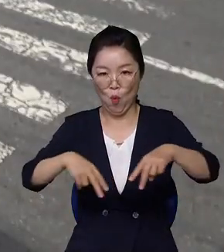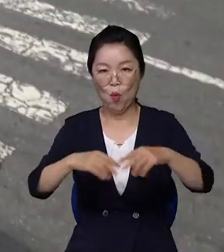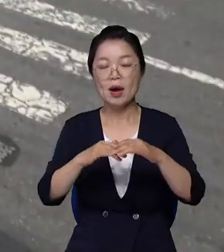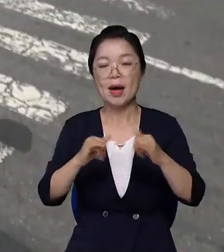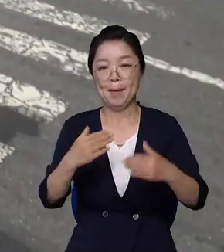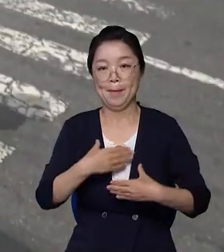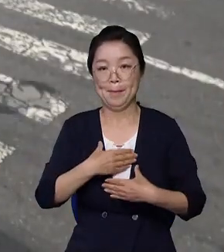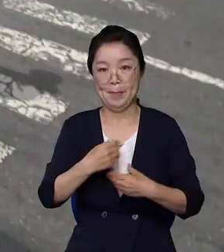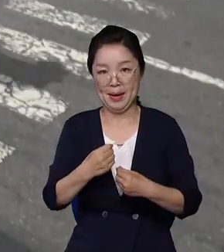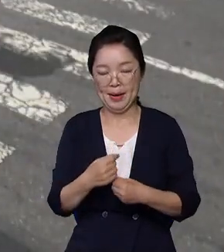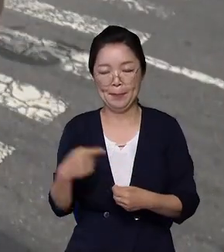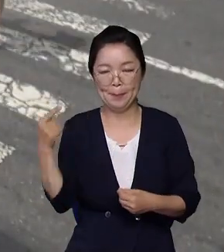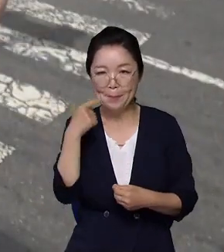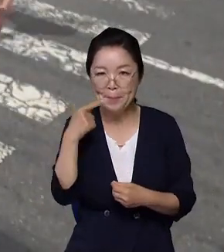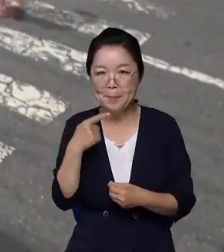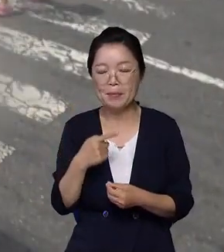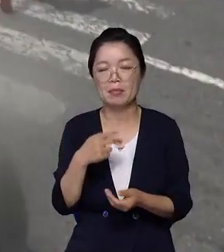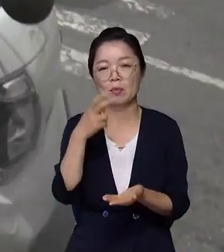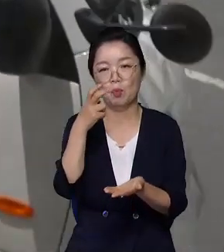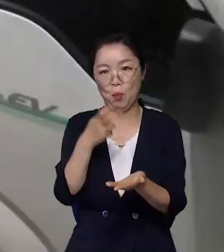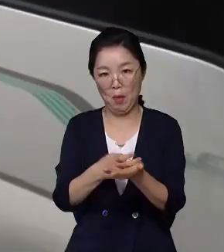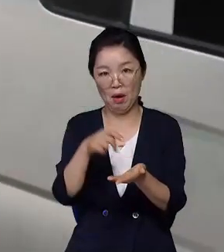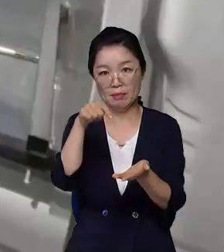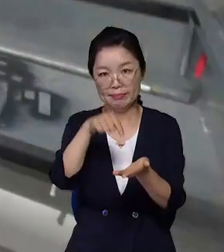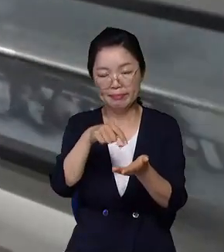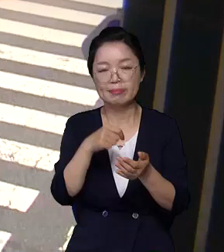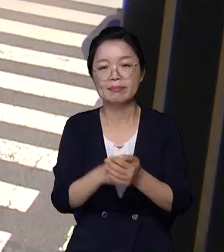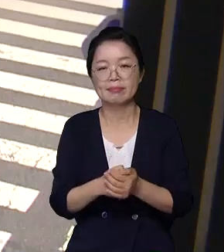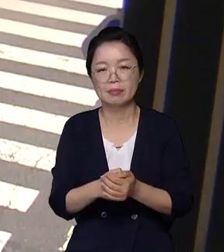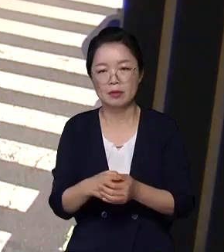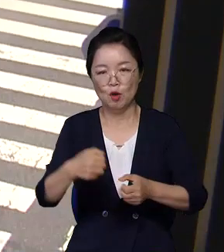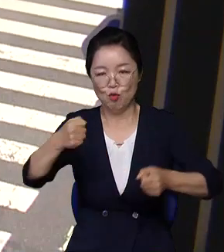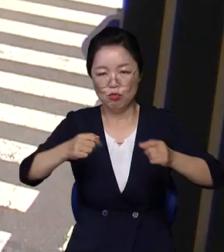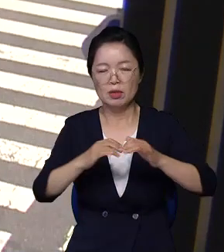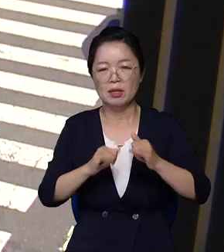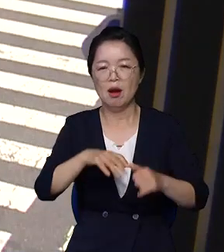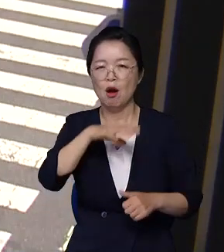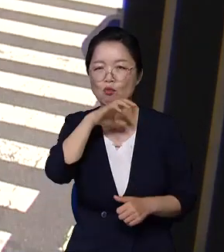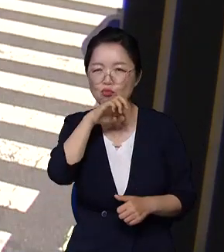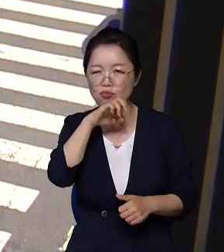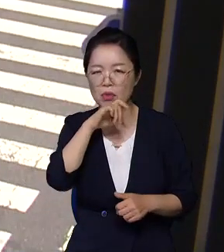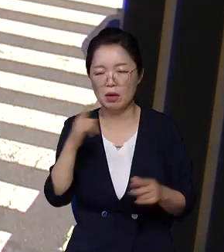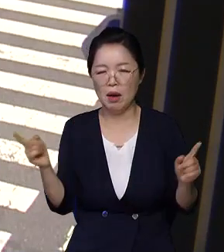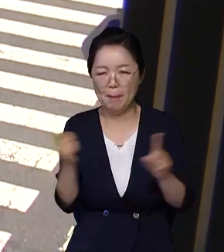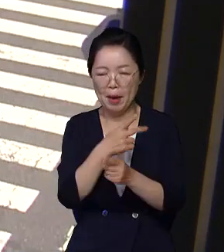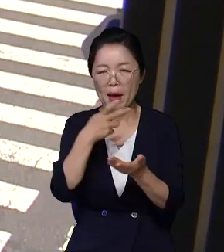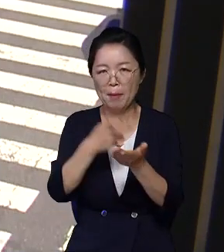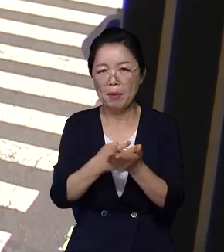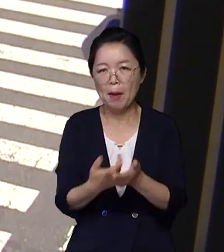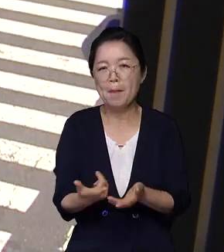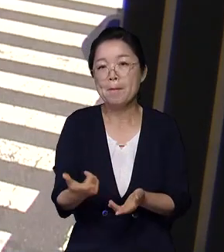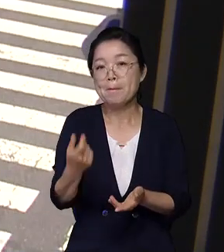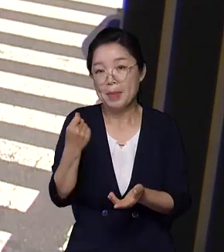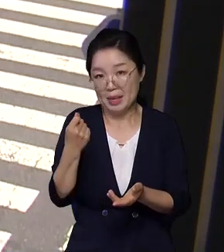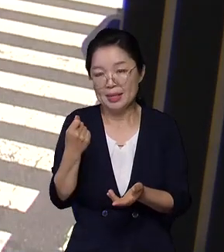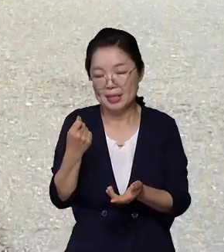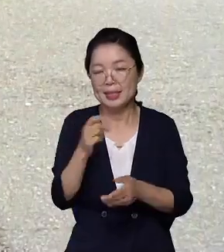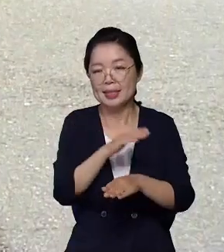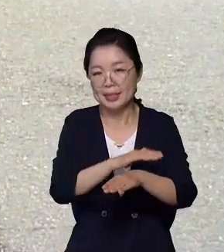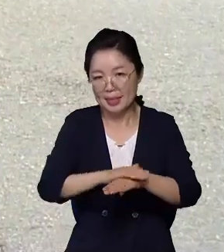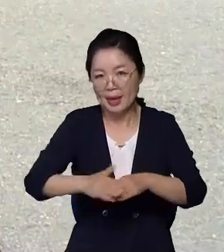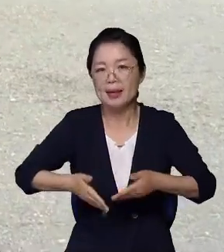강화한 개정 도로교통법 시행 첫날. 운전자들의 불만 속에 개정된 법규가 빨리 정착할 수